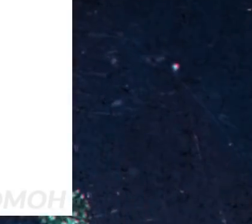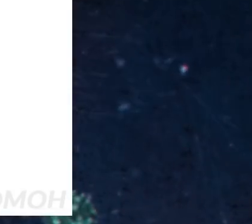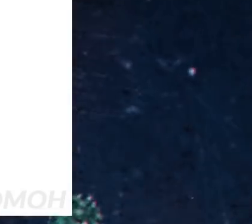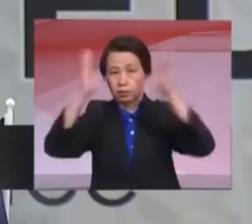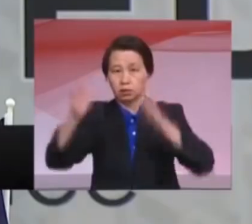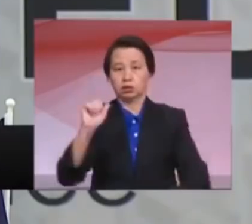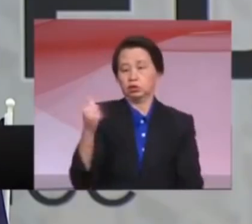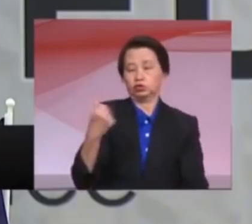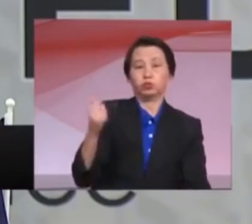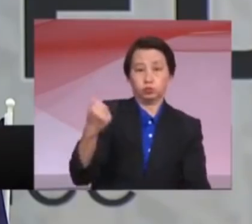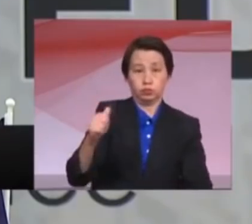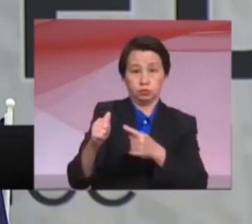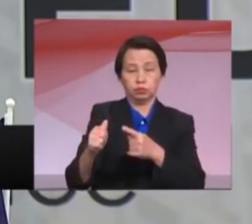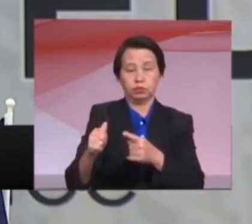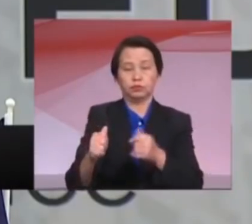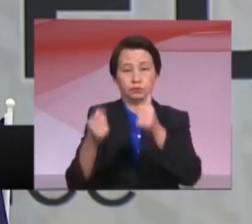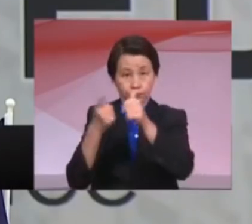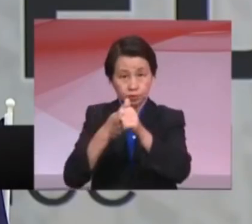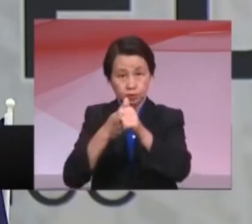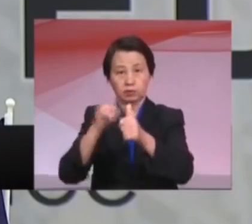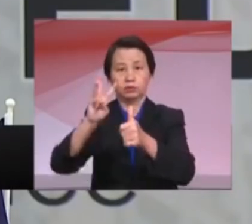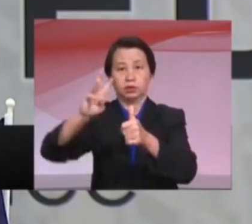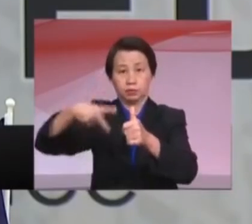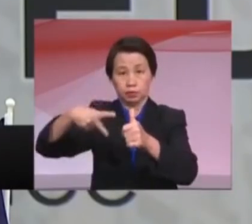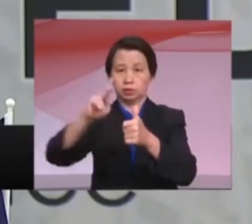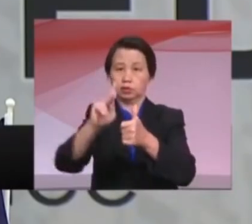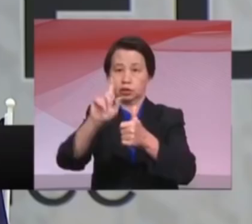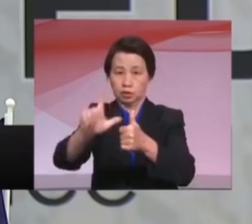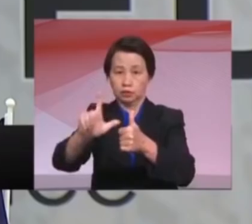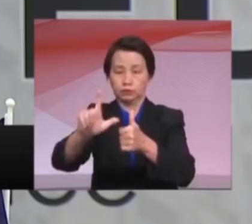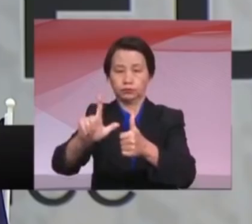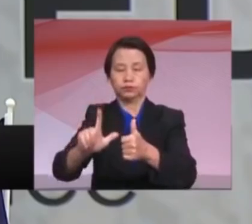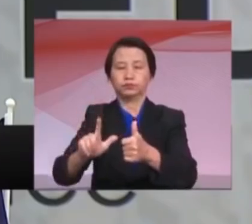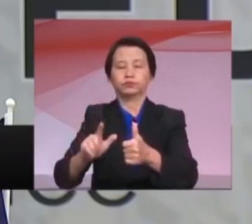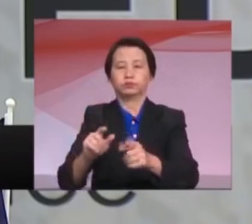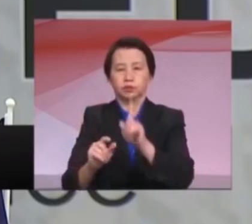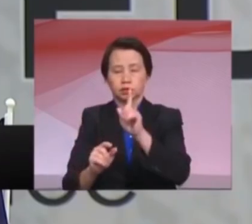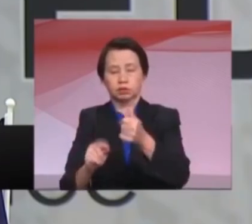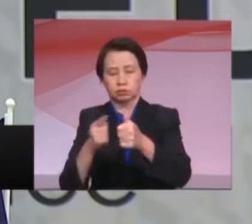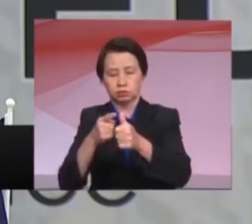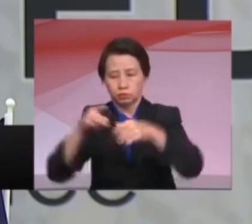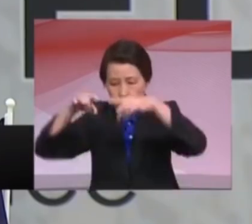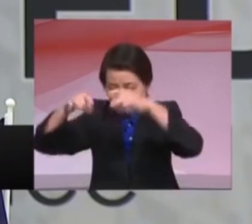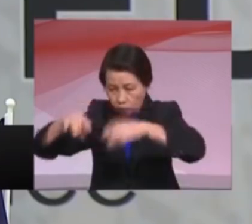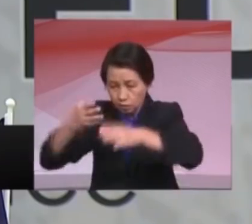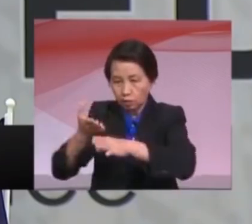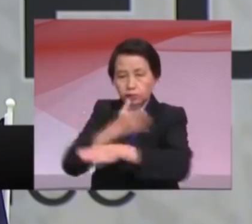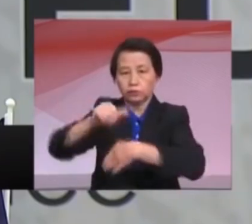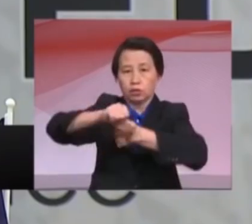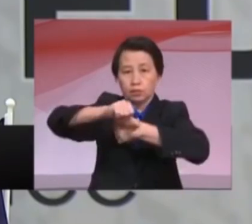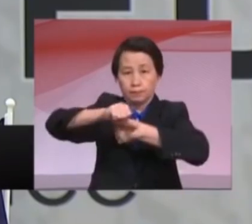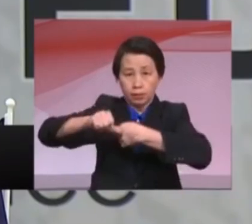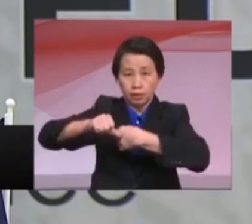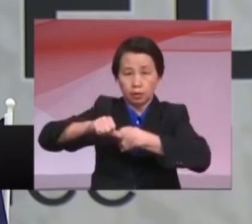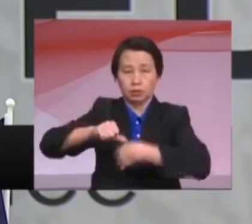iaitu 10 kes adalah yang pertama di wilayah Persekutuan Kuala Lumpur, iaitu 1 kes saringan sebelum pembedahan